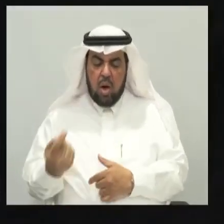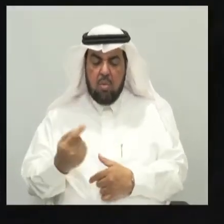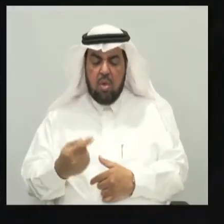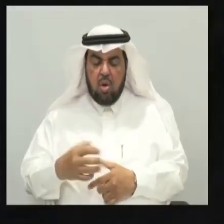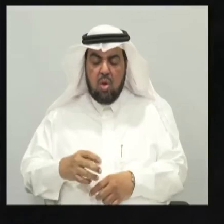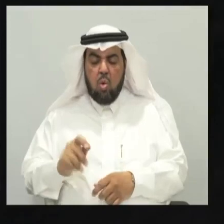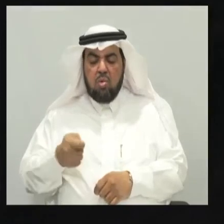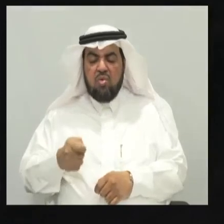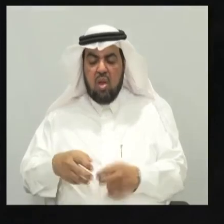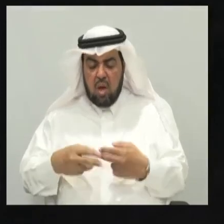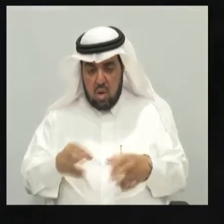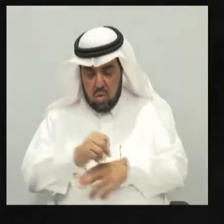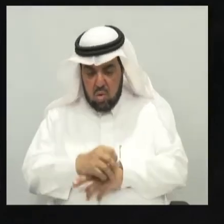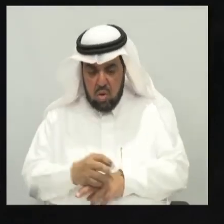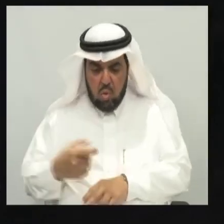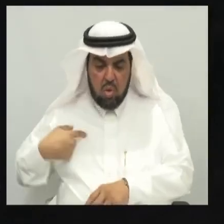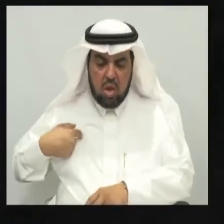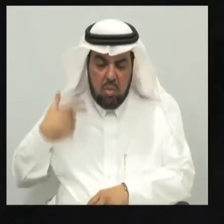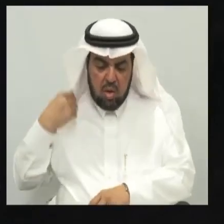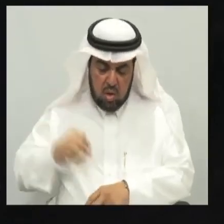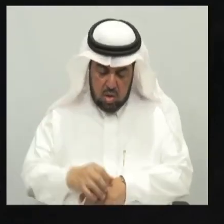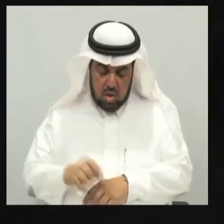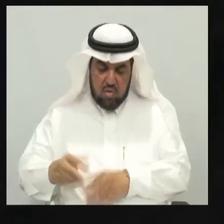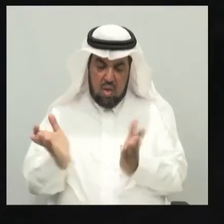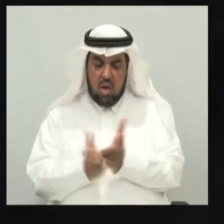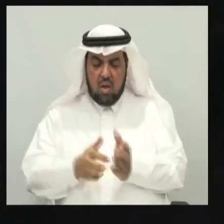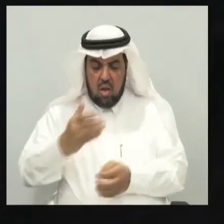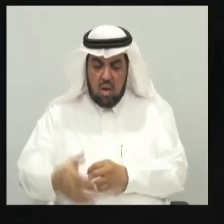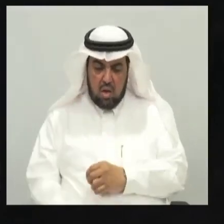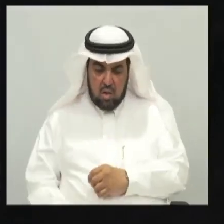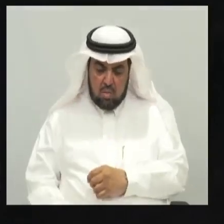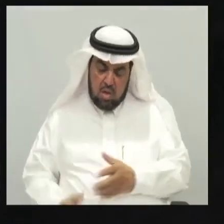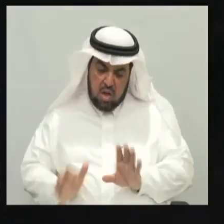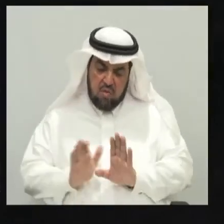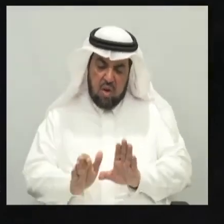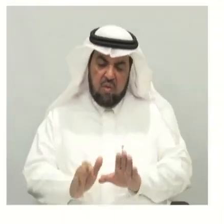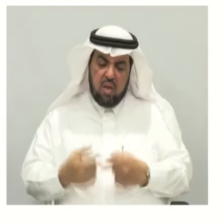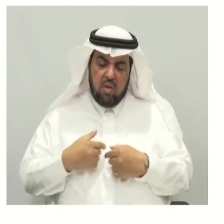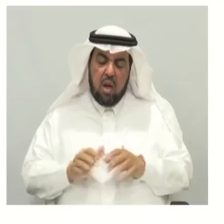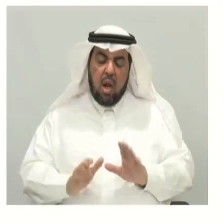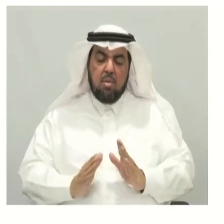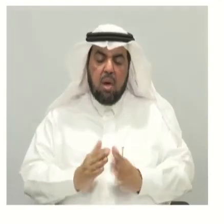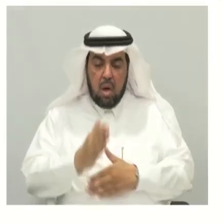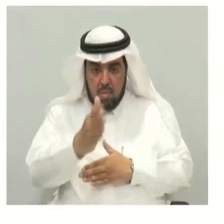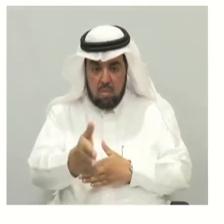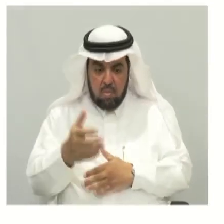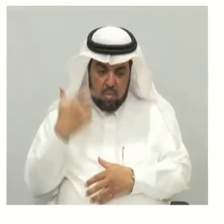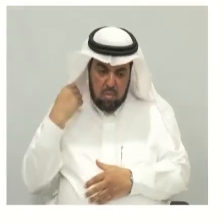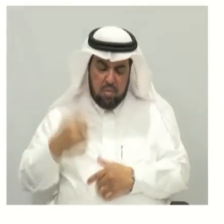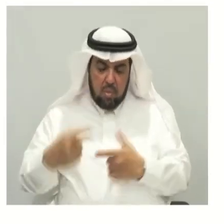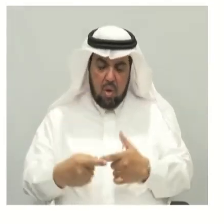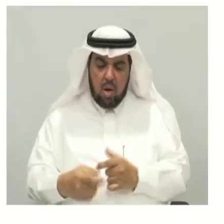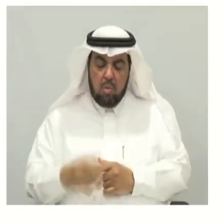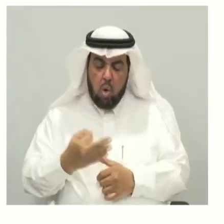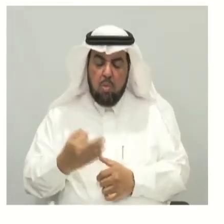ومفتاح العنصر والتسمية لهذه العناصر في الحصة القادمة. ادفع نفسك عزيز الطالب للأمام، ليس المهم أن تتقدم بسرعة